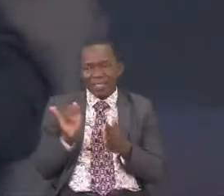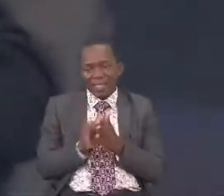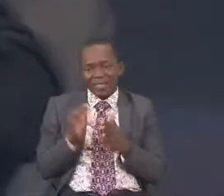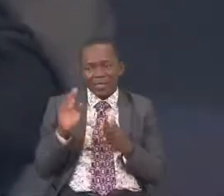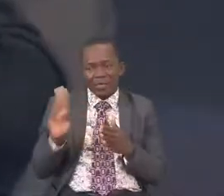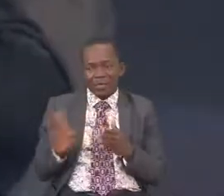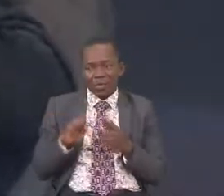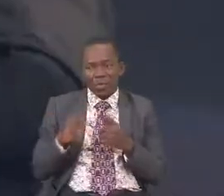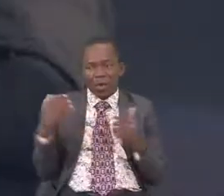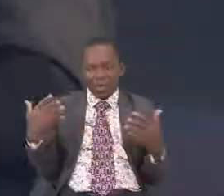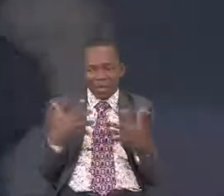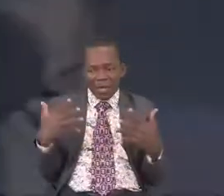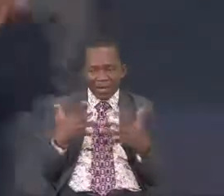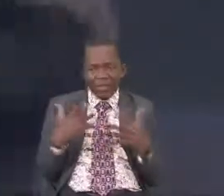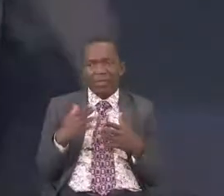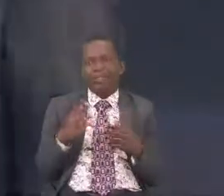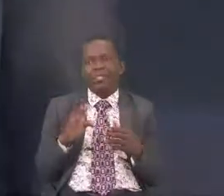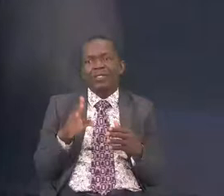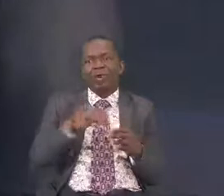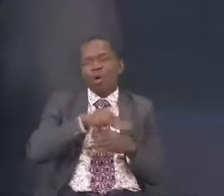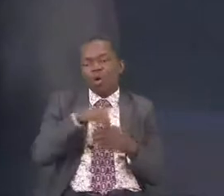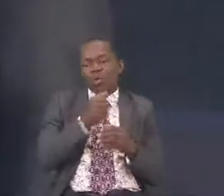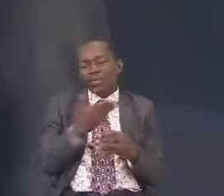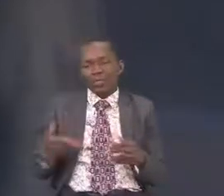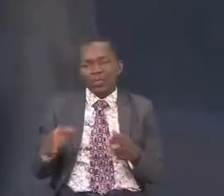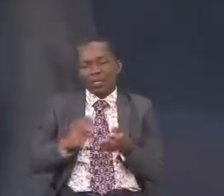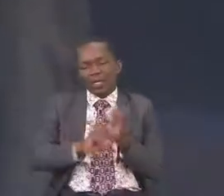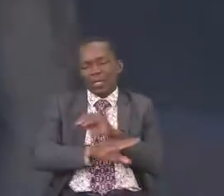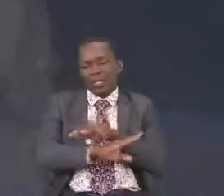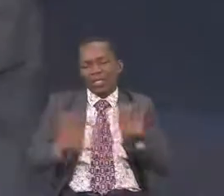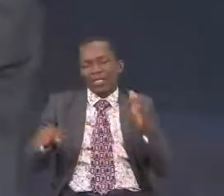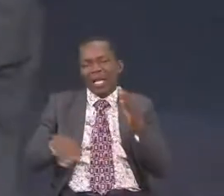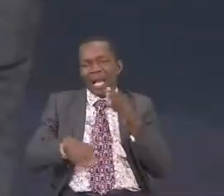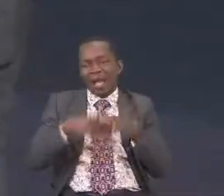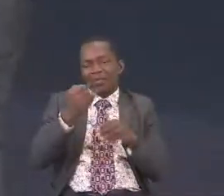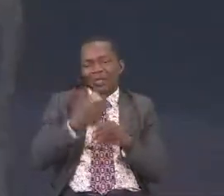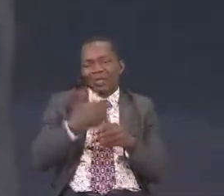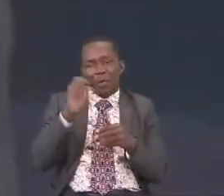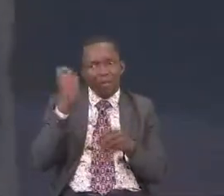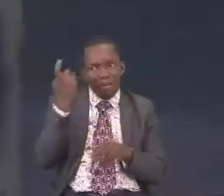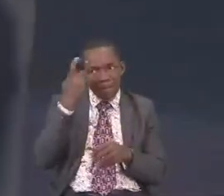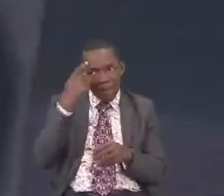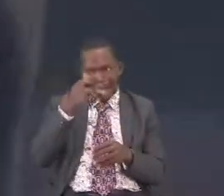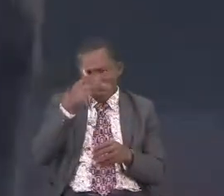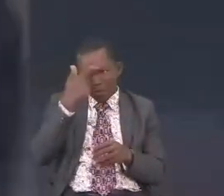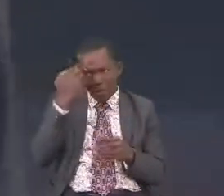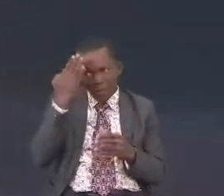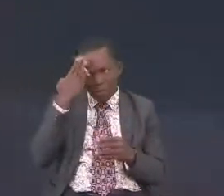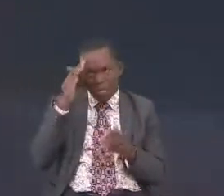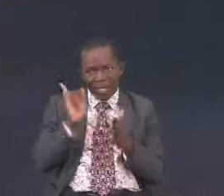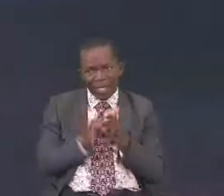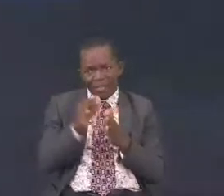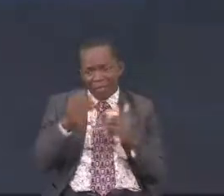qui t'intimidaient avant, toutes ces choses quitteront ton esprit. Parce que tu sais que tu es appelé de